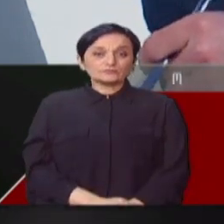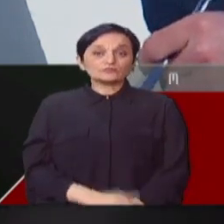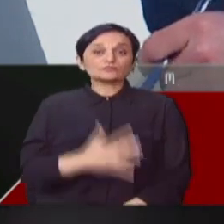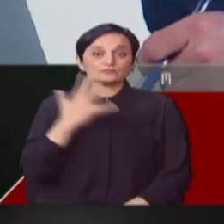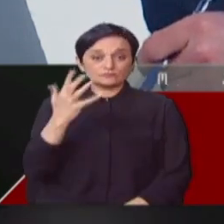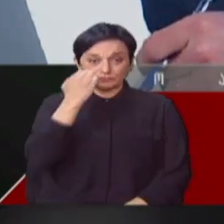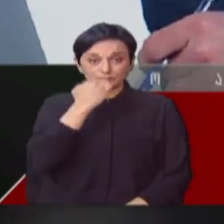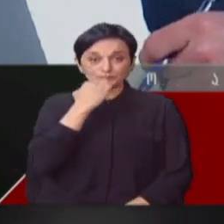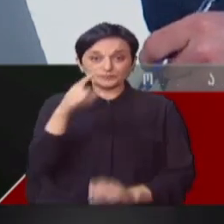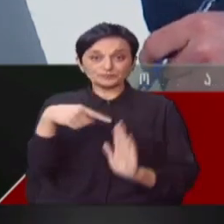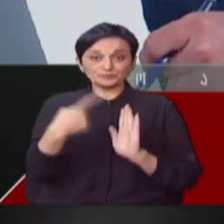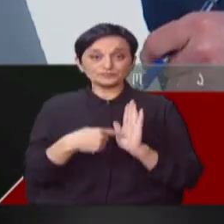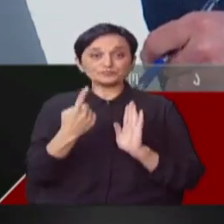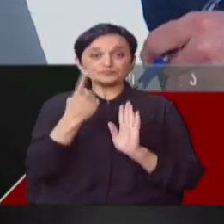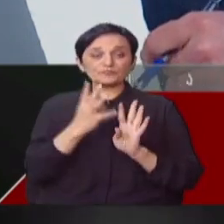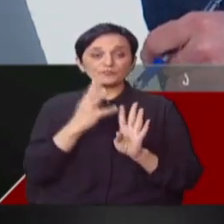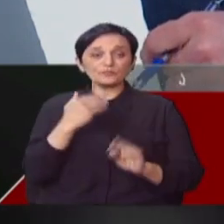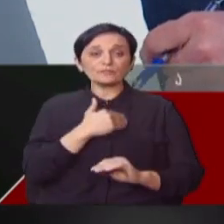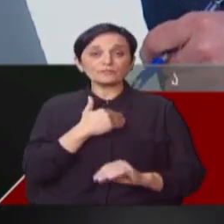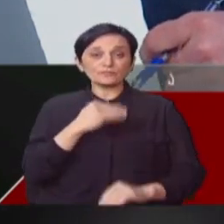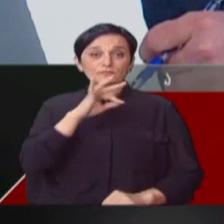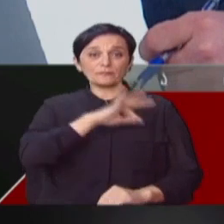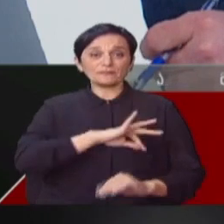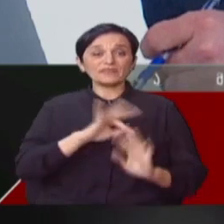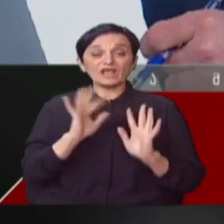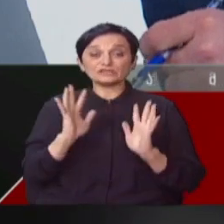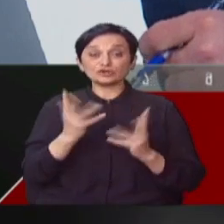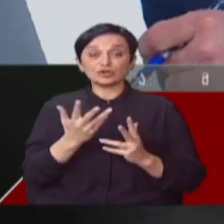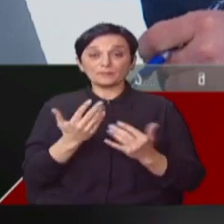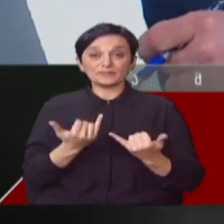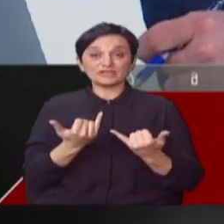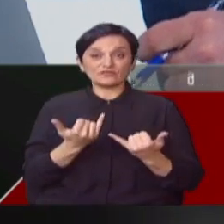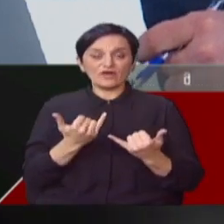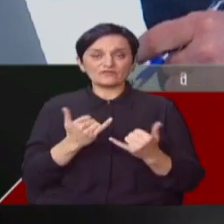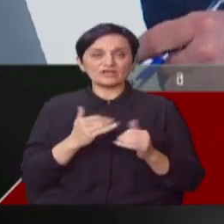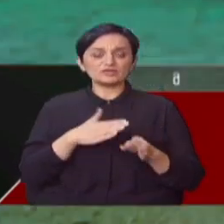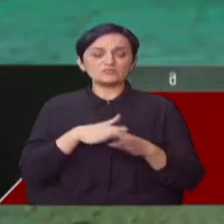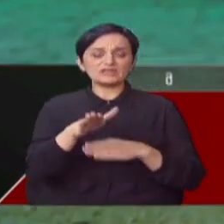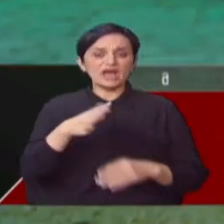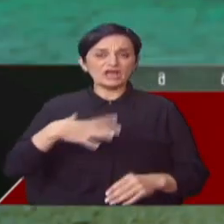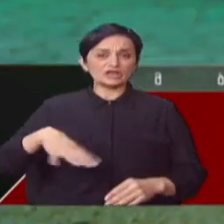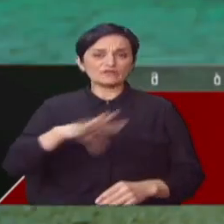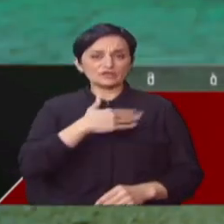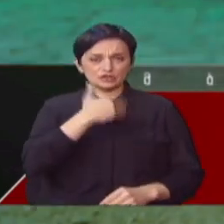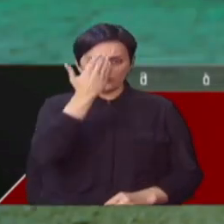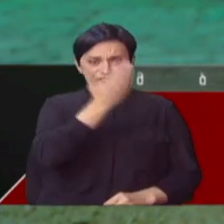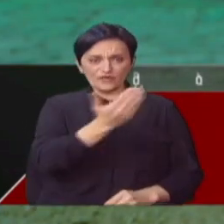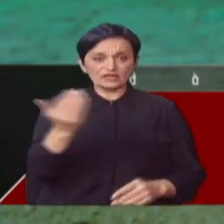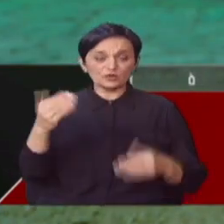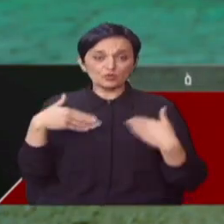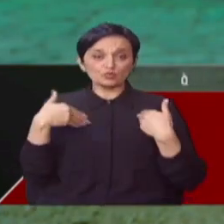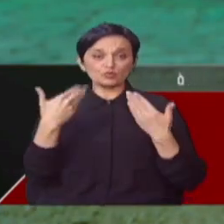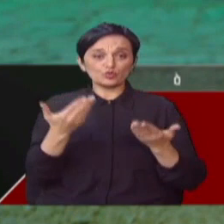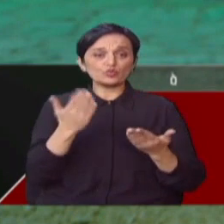დიდი მადლობა ამ შეკითხვისთვის. პირველ რიგში მინდა ვისარგებლო შემთხვევით და მთელს ქვეყანას, მთელს ჩვენ ხალხს მინდა მიულოცო